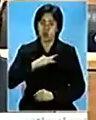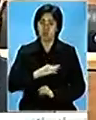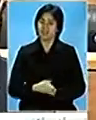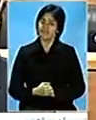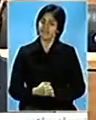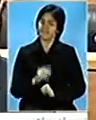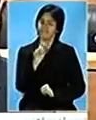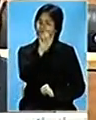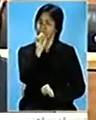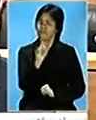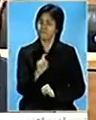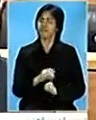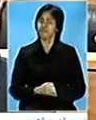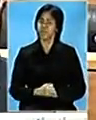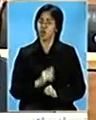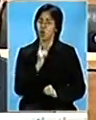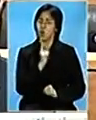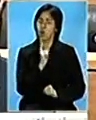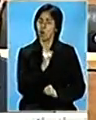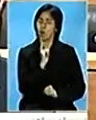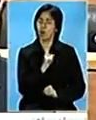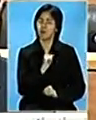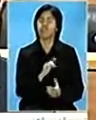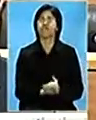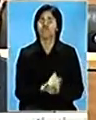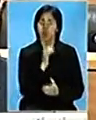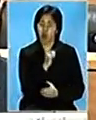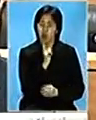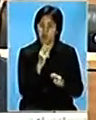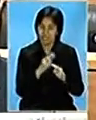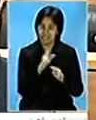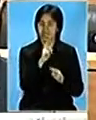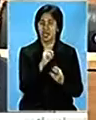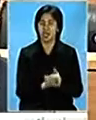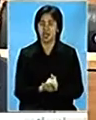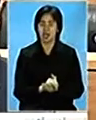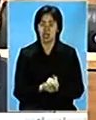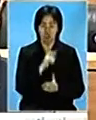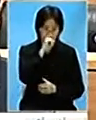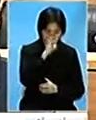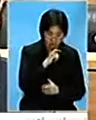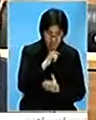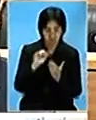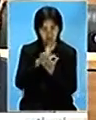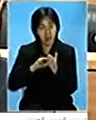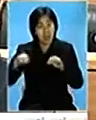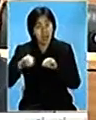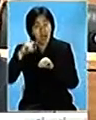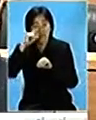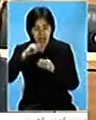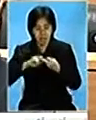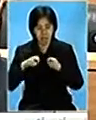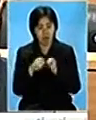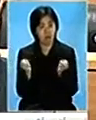าะที่อยากจะว่ากล่าวให้เกิดความเสียหายต่อความสัมพันธ์ระหว่างประเทศกับประเทศเพื่อนบ้าน